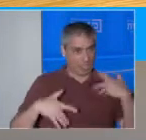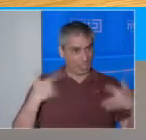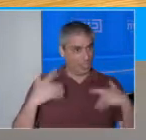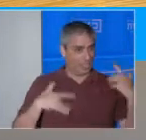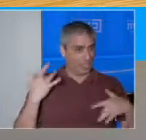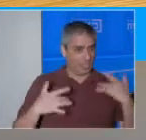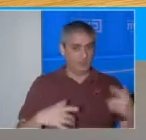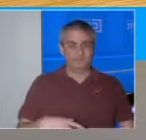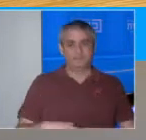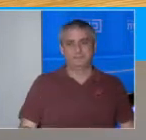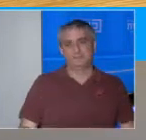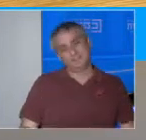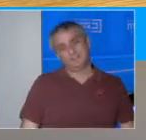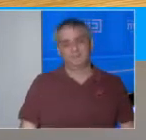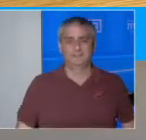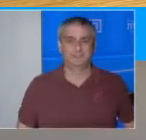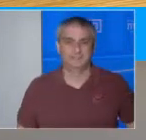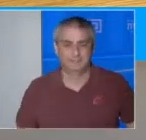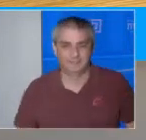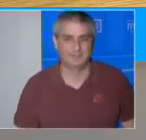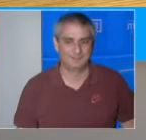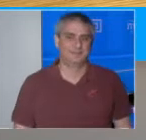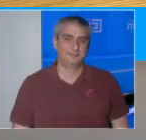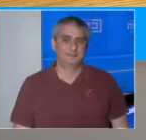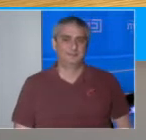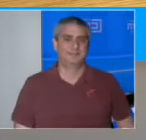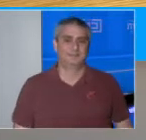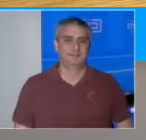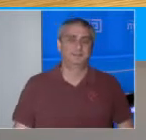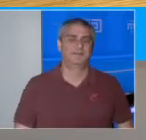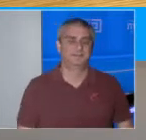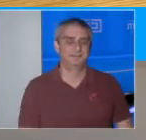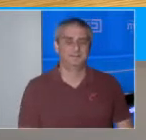מתלהבים? חסר גשם זה עניין אתה יודע, אנחנו,